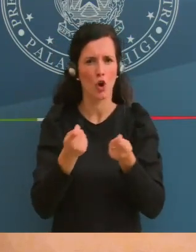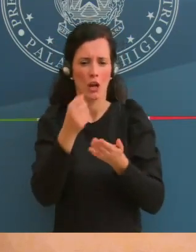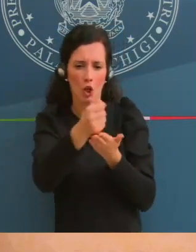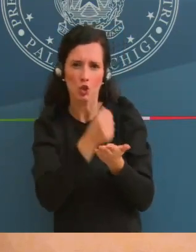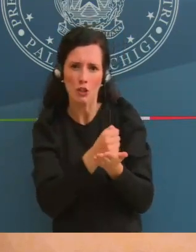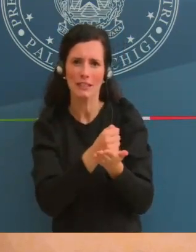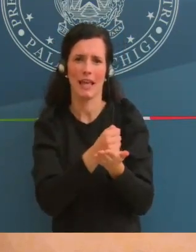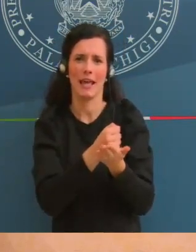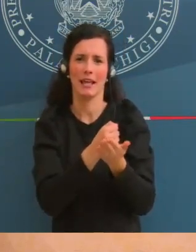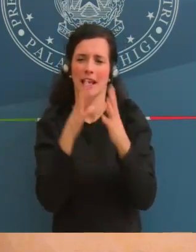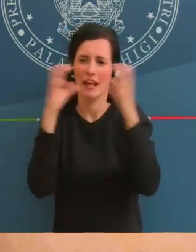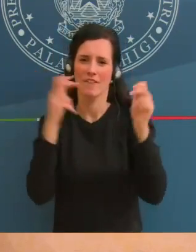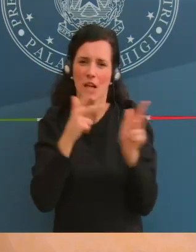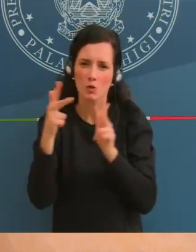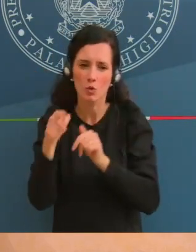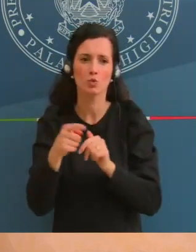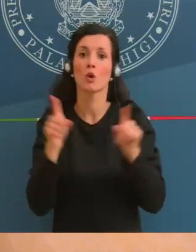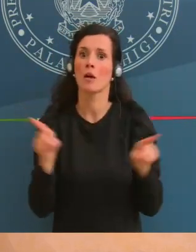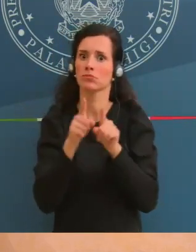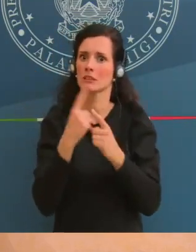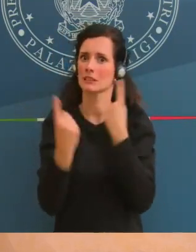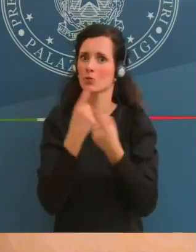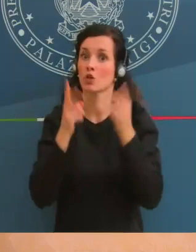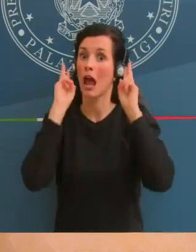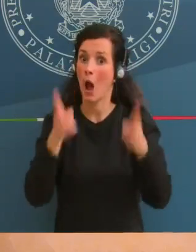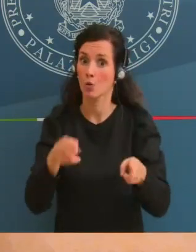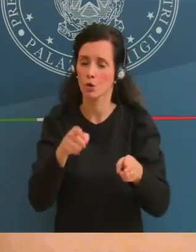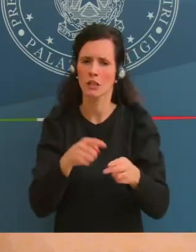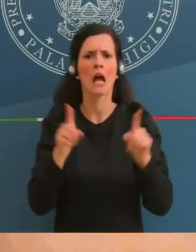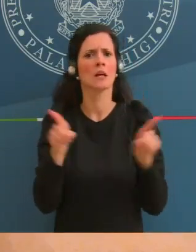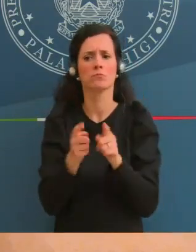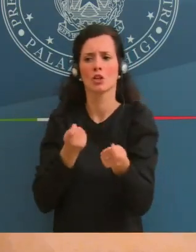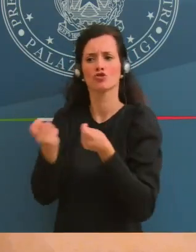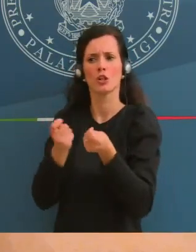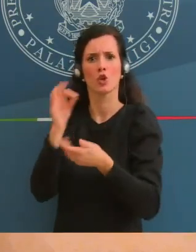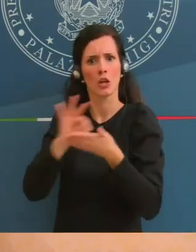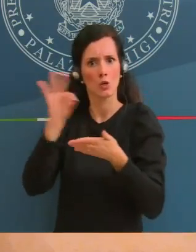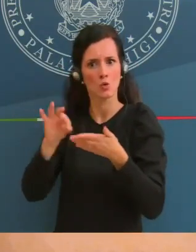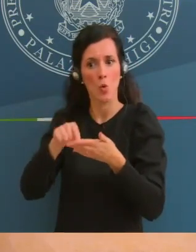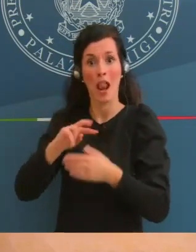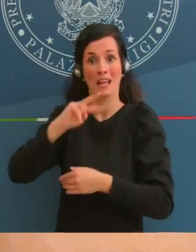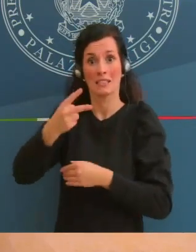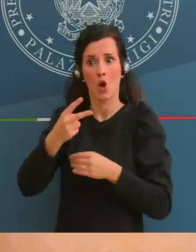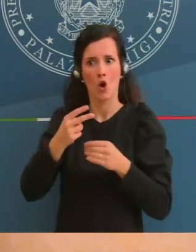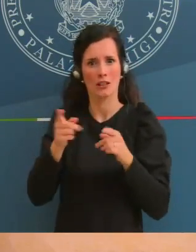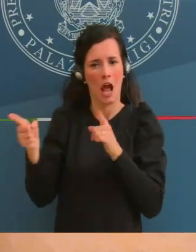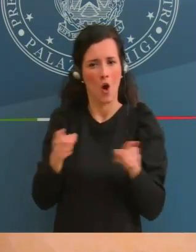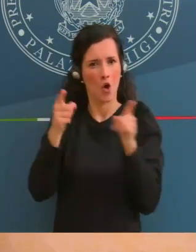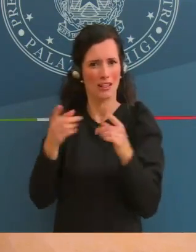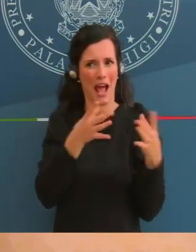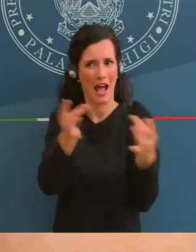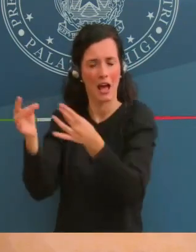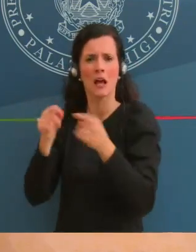gestita meglio ecco la luce di tutto questo non ritiene che forse un rimpasto di governo possa ricompattare la maggioranza